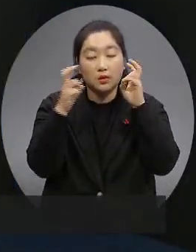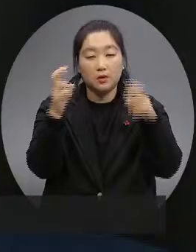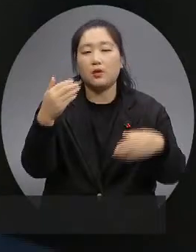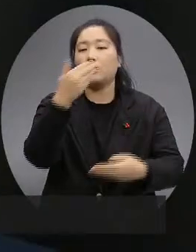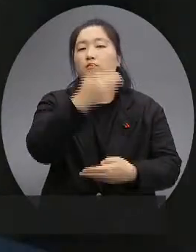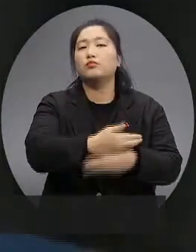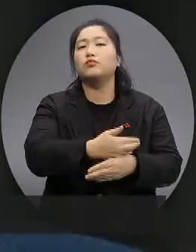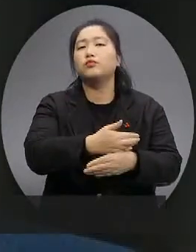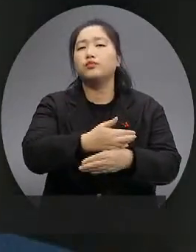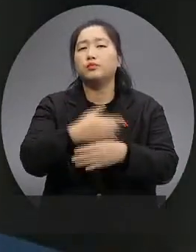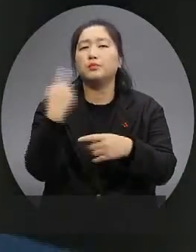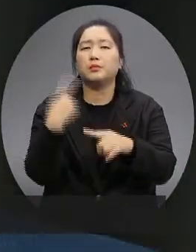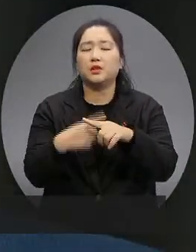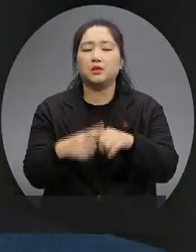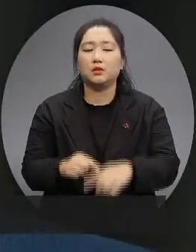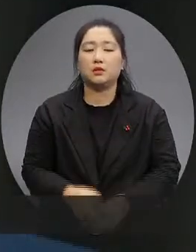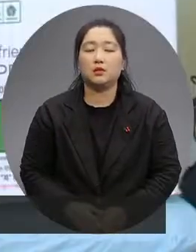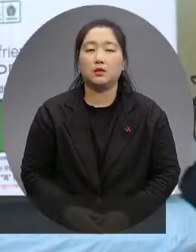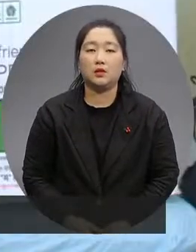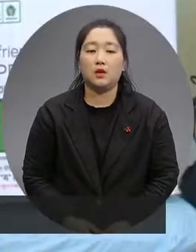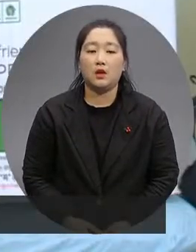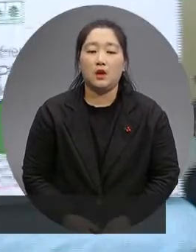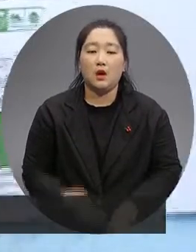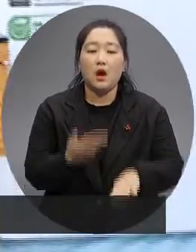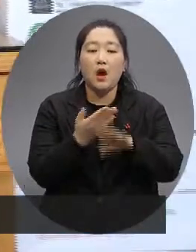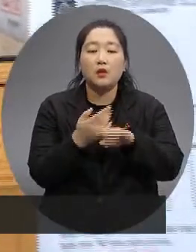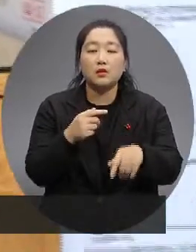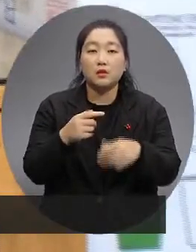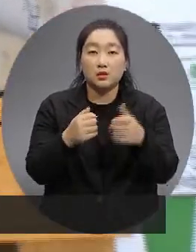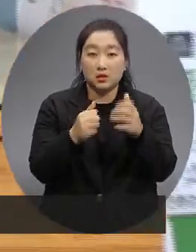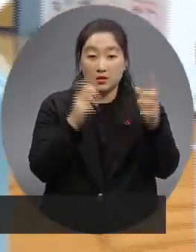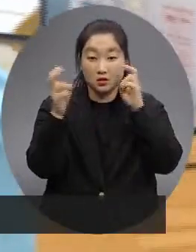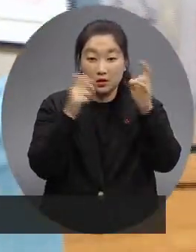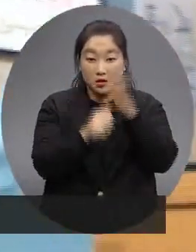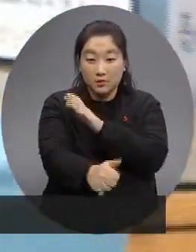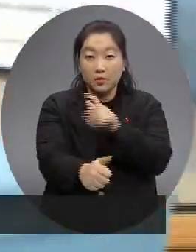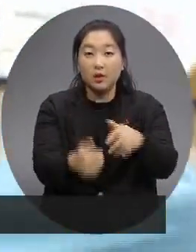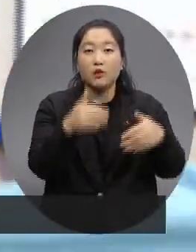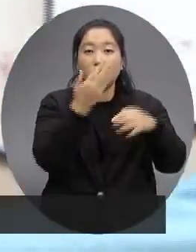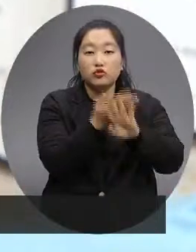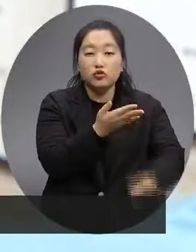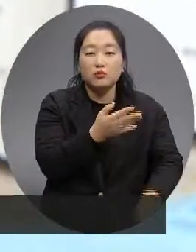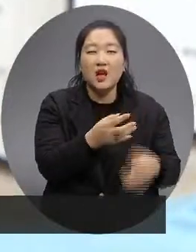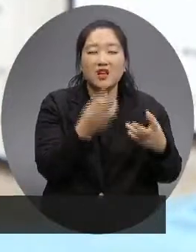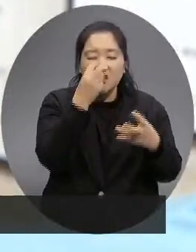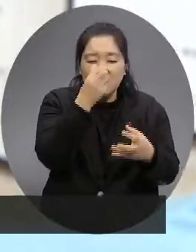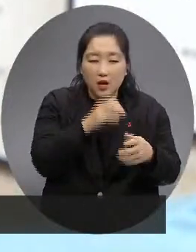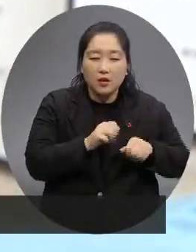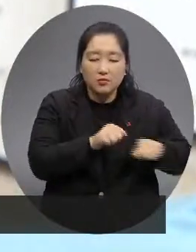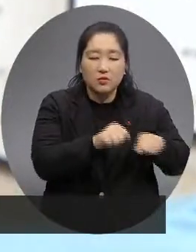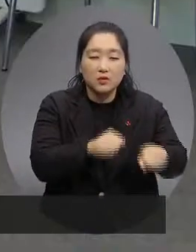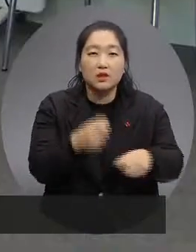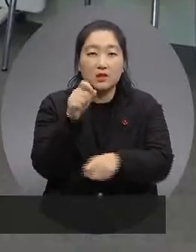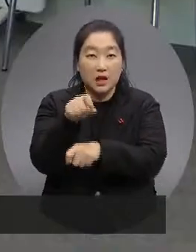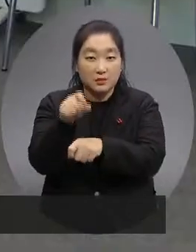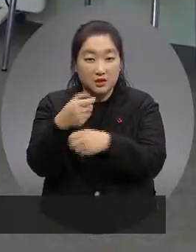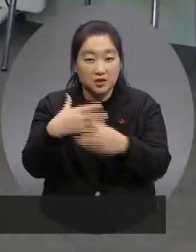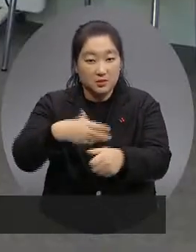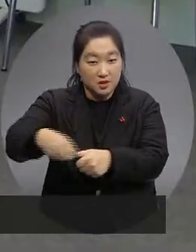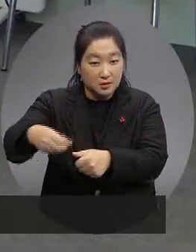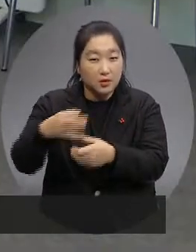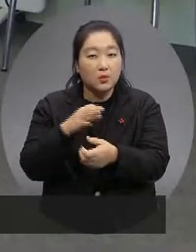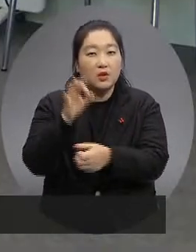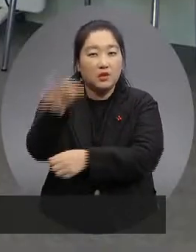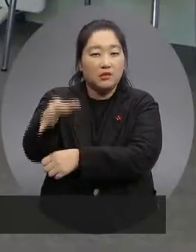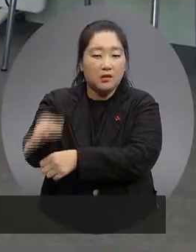상태. 이 대표는 후배의 고물상 일을 돕고 이런저런 일을 하면서 사무실 임대료를 내고 간신히